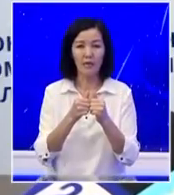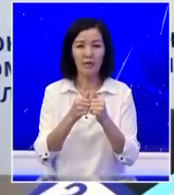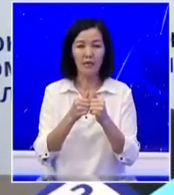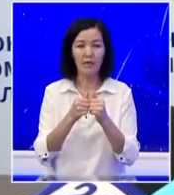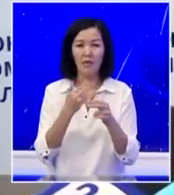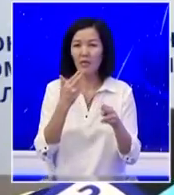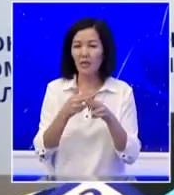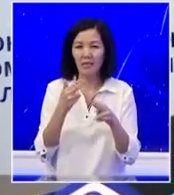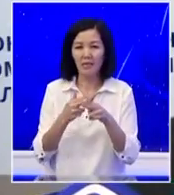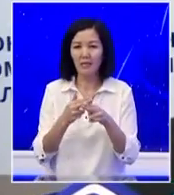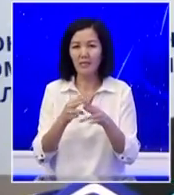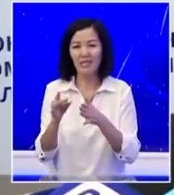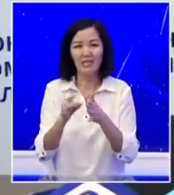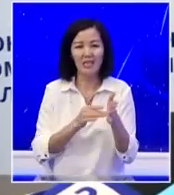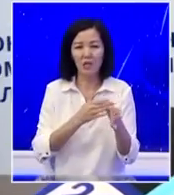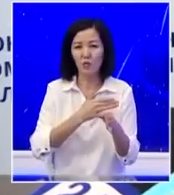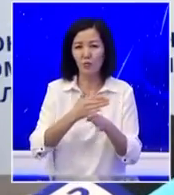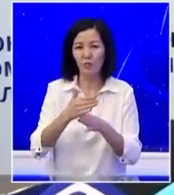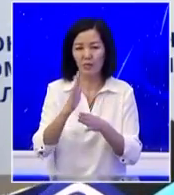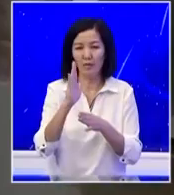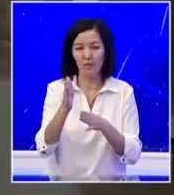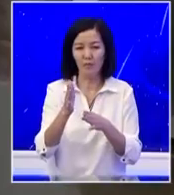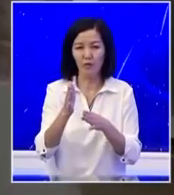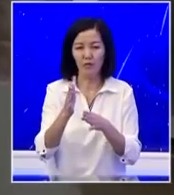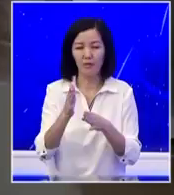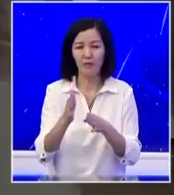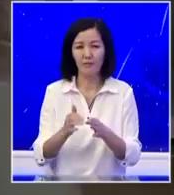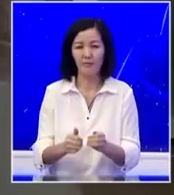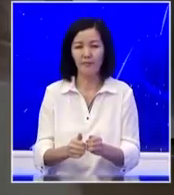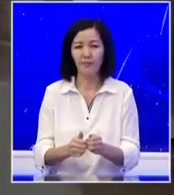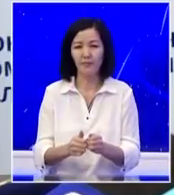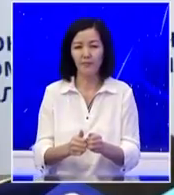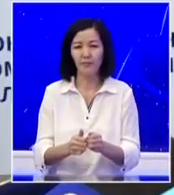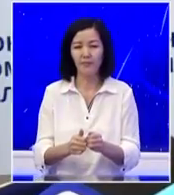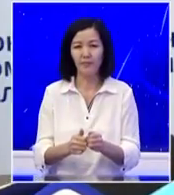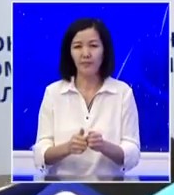ешқандай оқуға бару, ешқандай қажеті жоқ. Олар барып